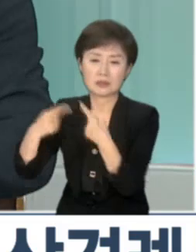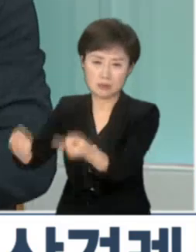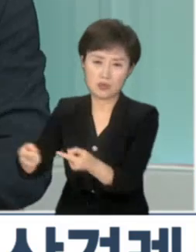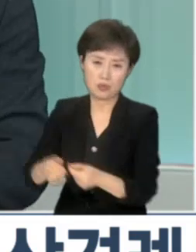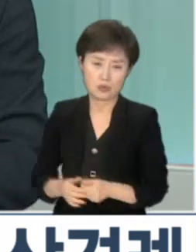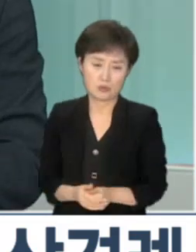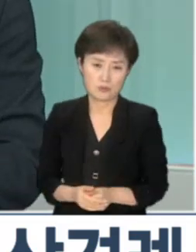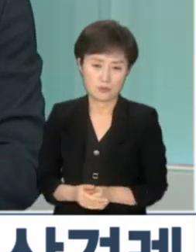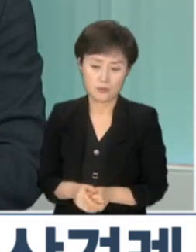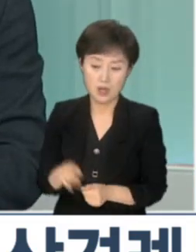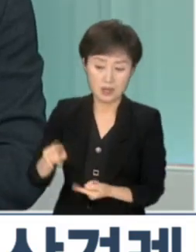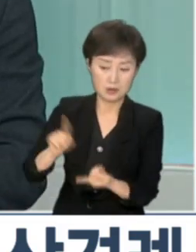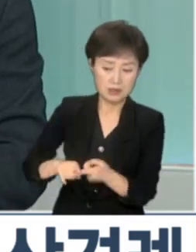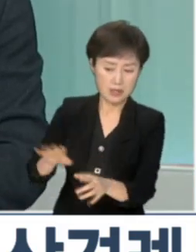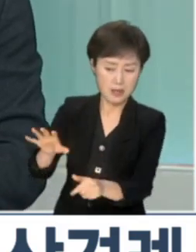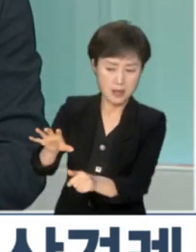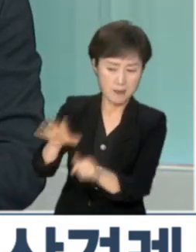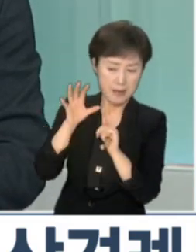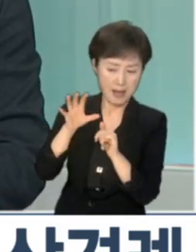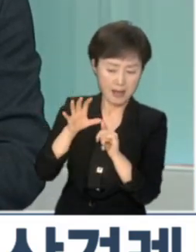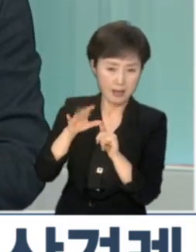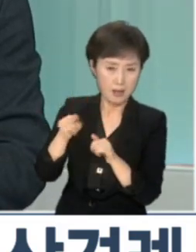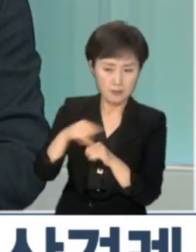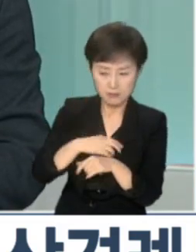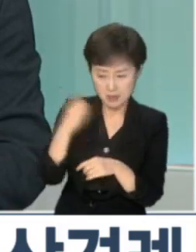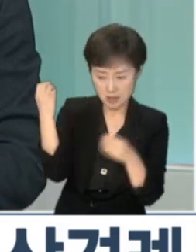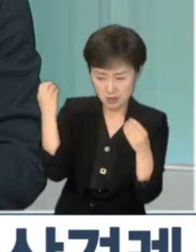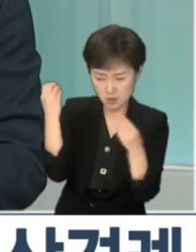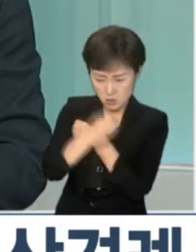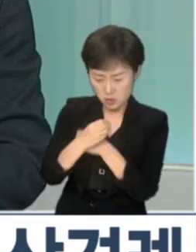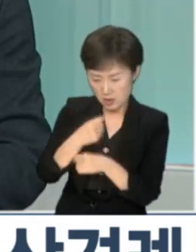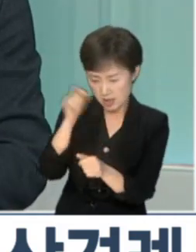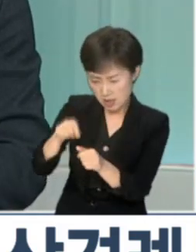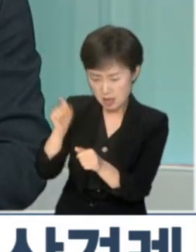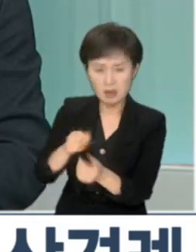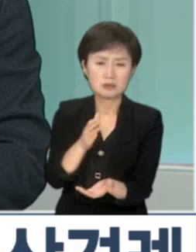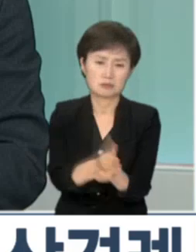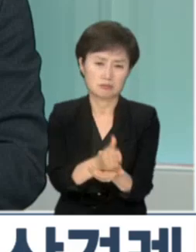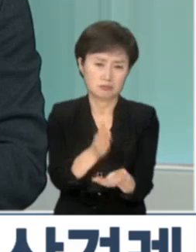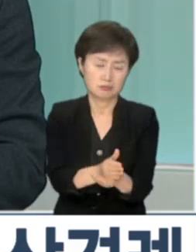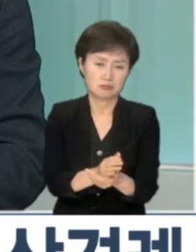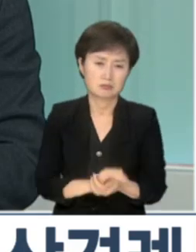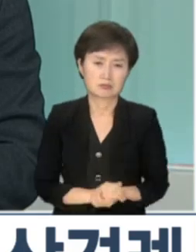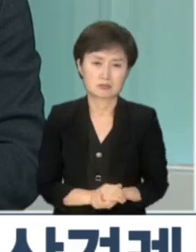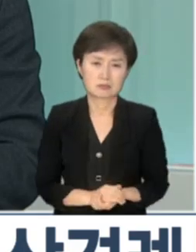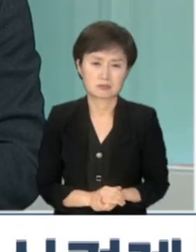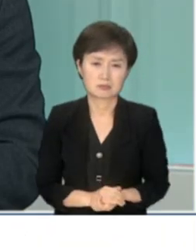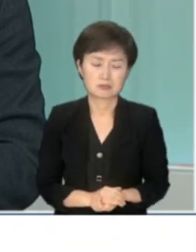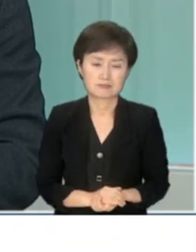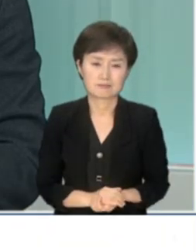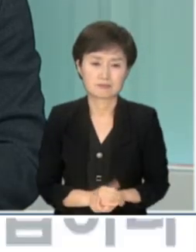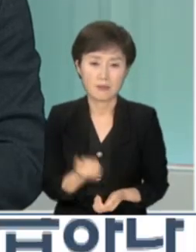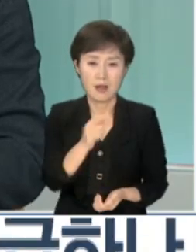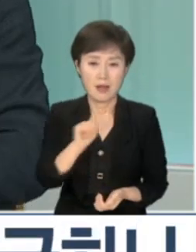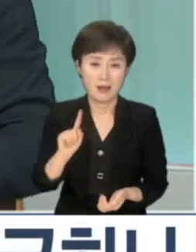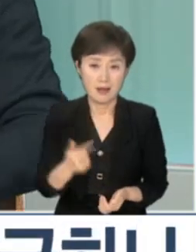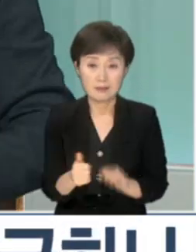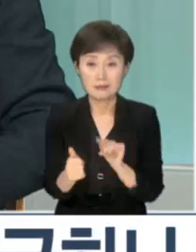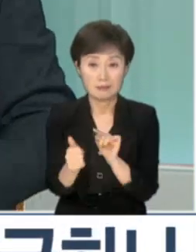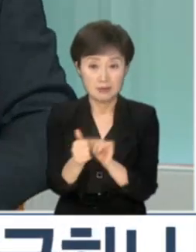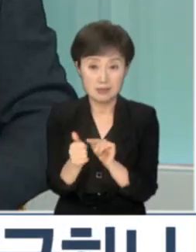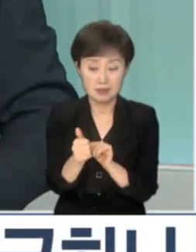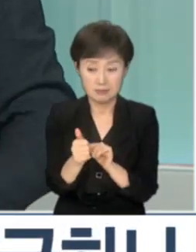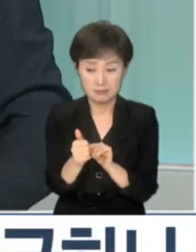지나치게 무슨 치적을 쌓기 위한다. 아니 뭐 치적이 할 일 없이 거기 가서 치적을 쌓겠습니까? 그리고 지금까지 한동훈 장관을